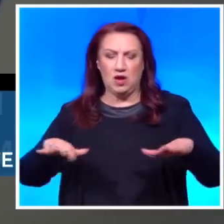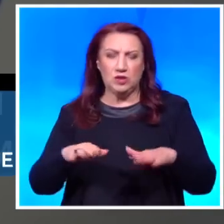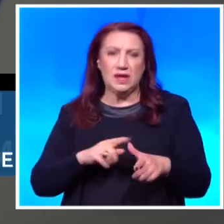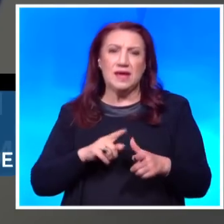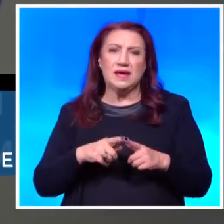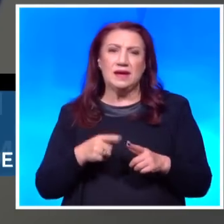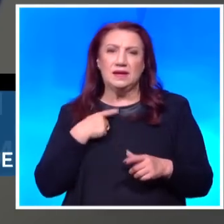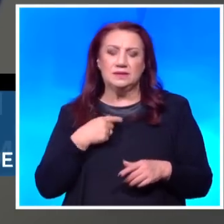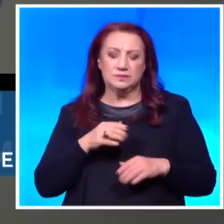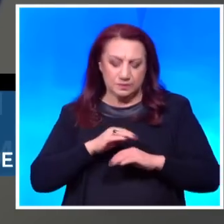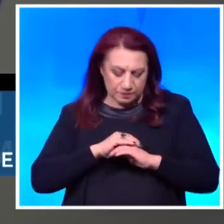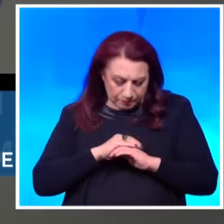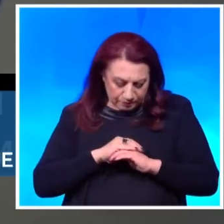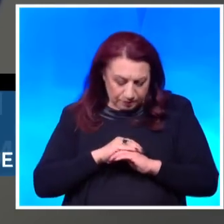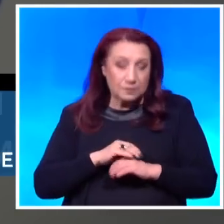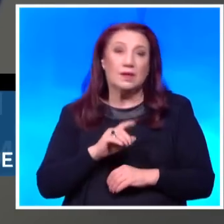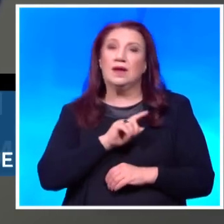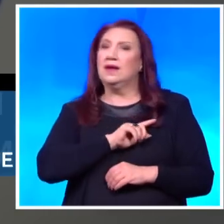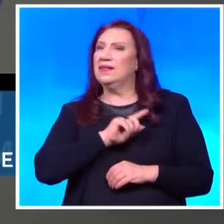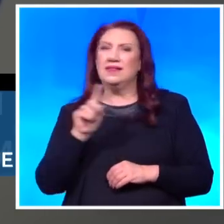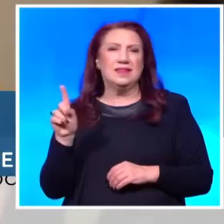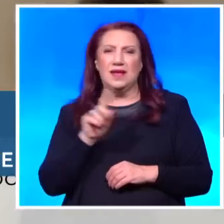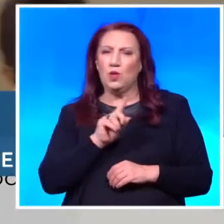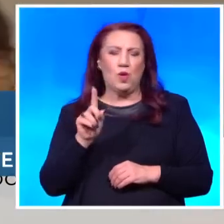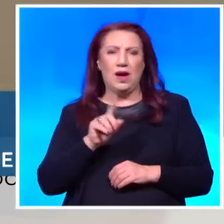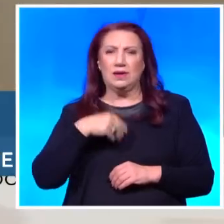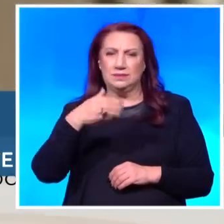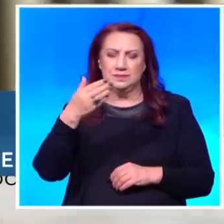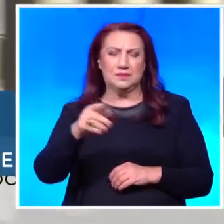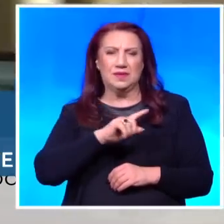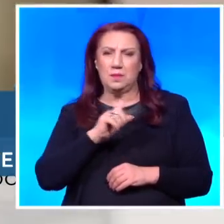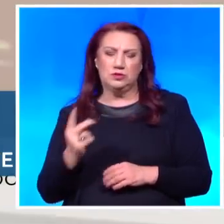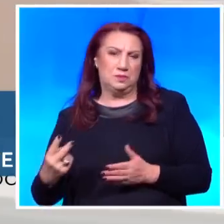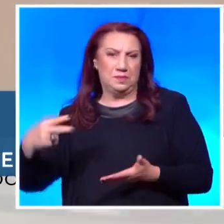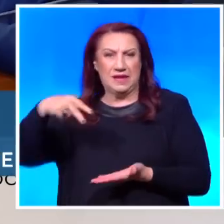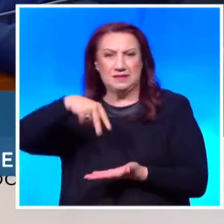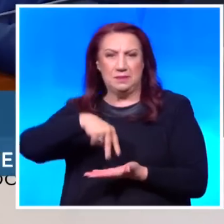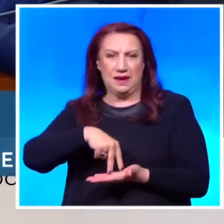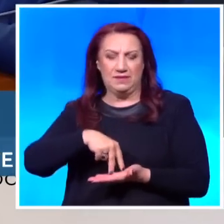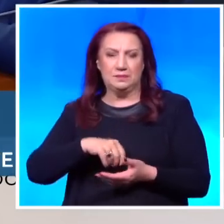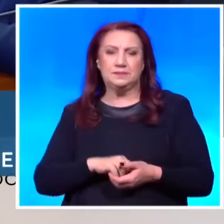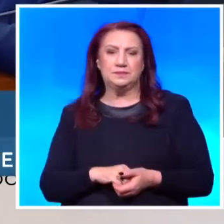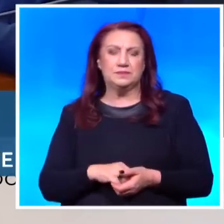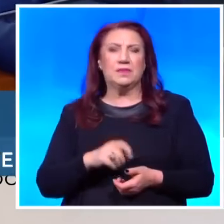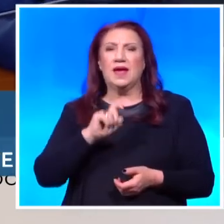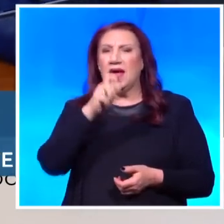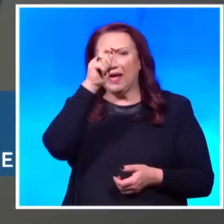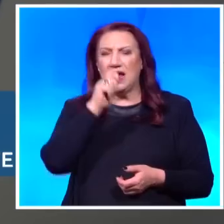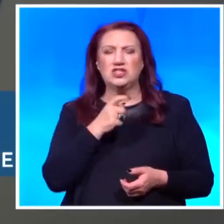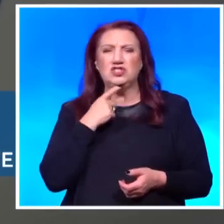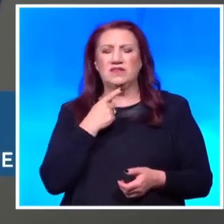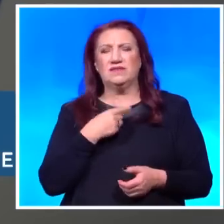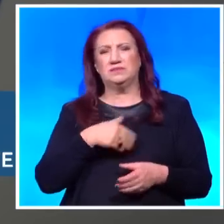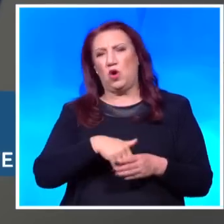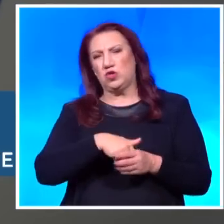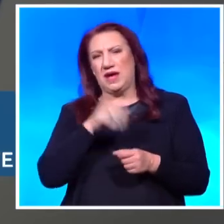глава и никога вече няма да може да се изправим. А изборът на Гешев тръгва си от съдебната система.